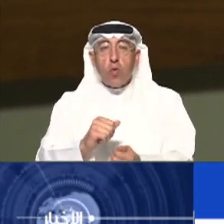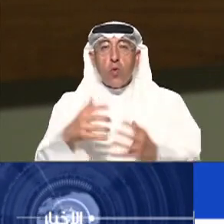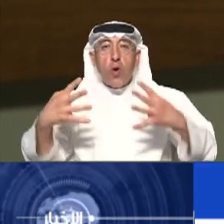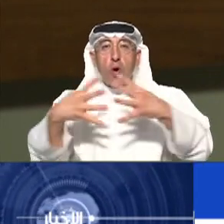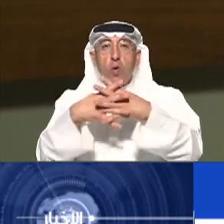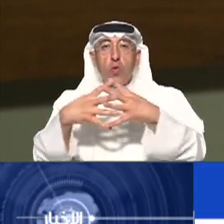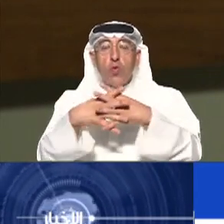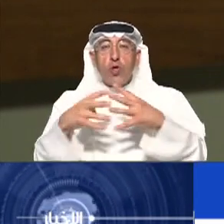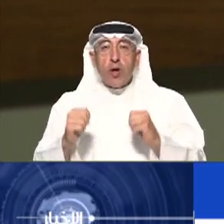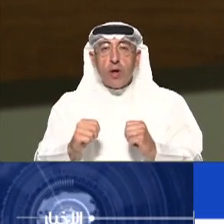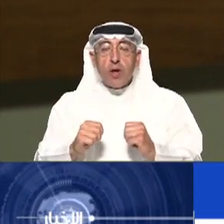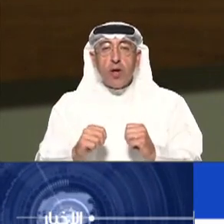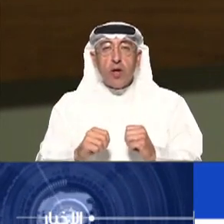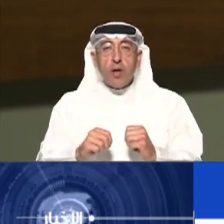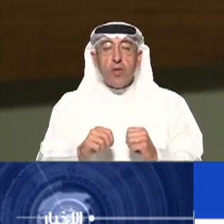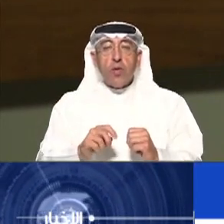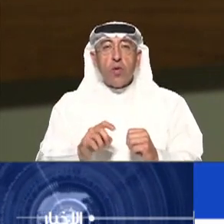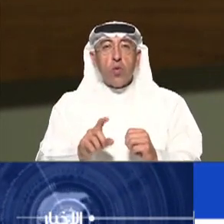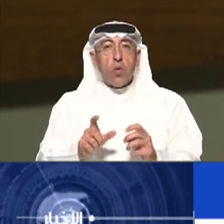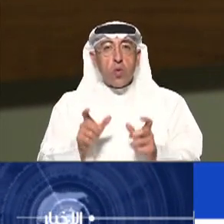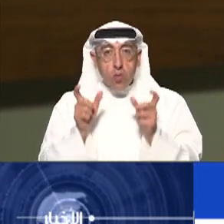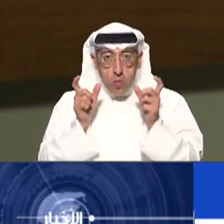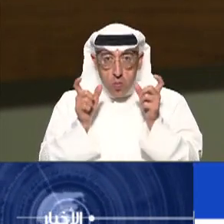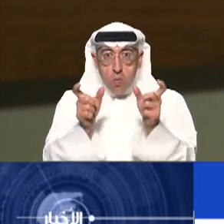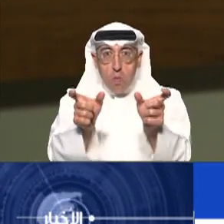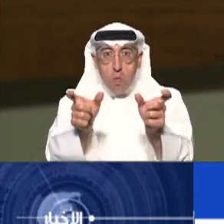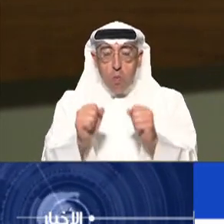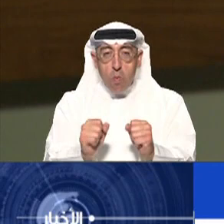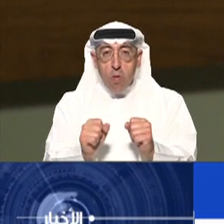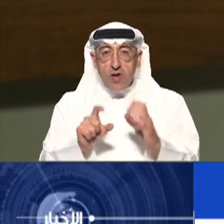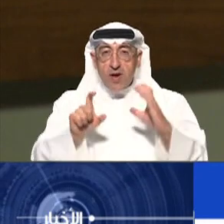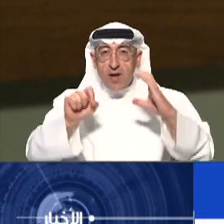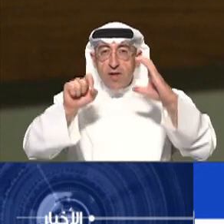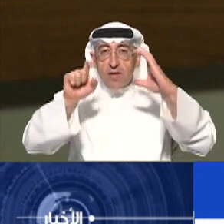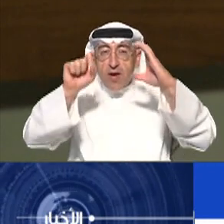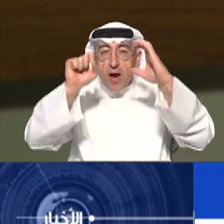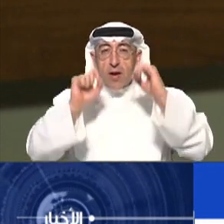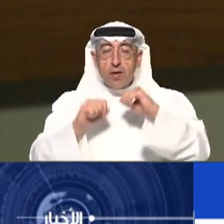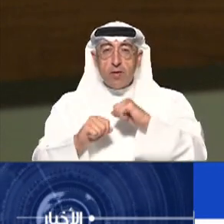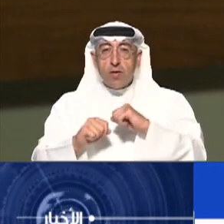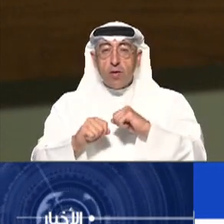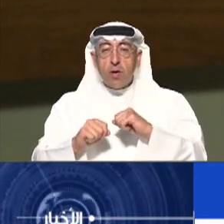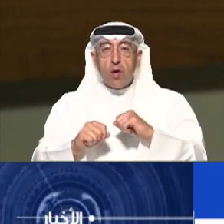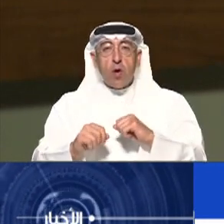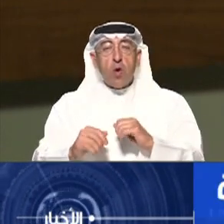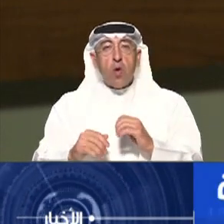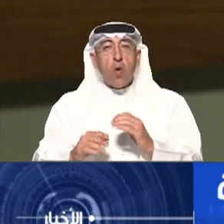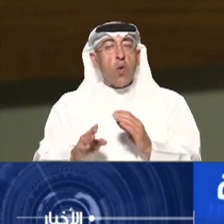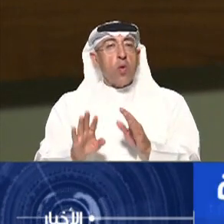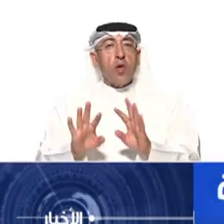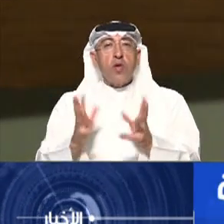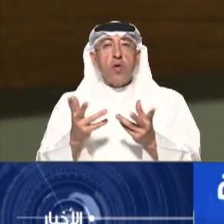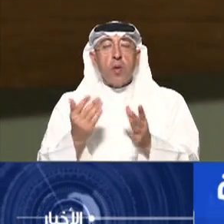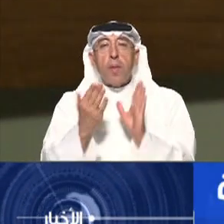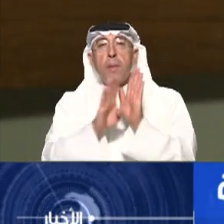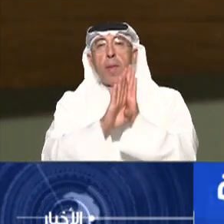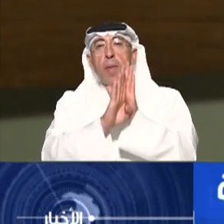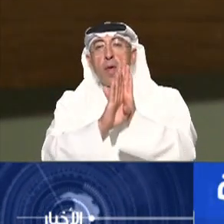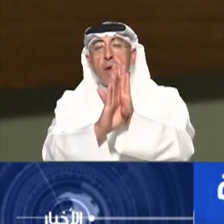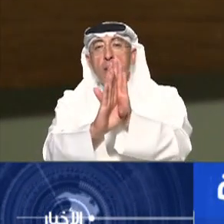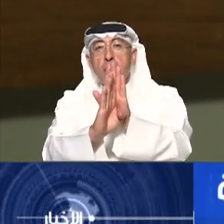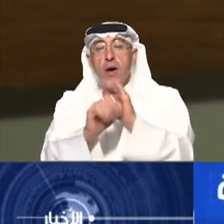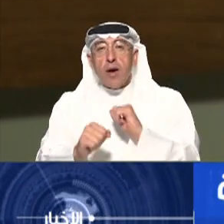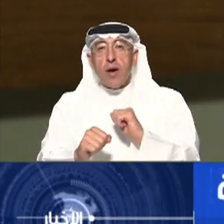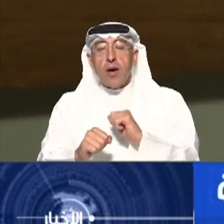هذا الفيروس، فيروس كورونا المستجد، لحماية وطننا ولبذل قصارى جهدهم. فاليوم عندنا